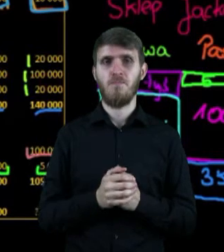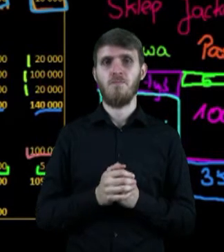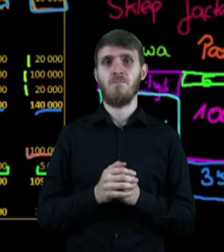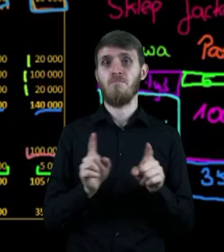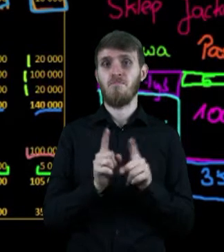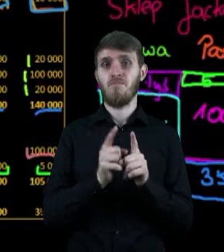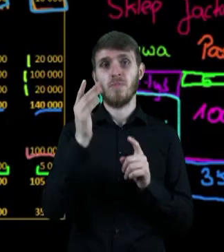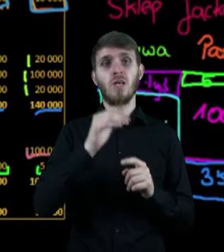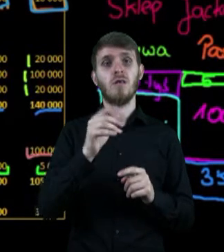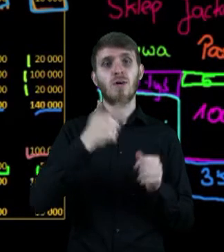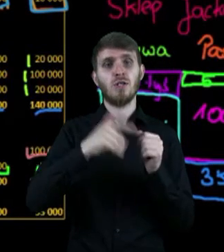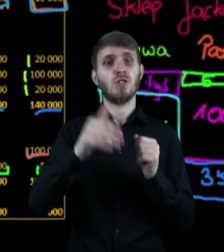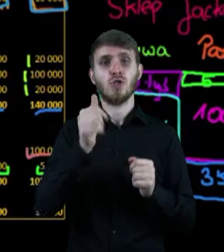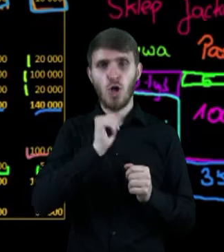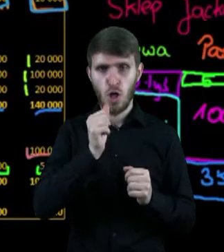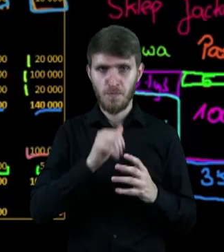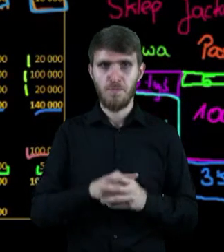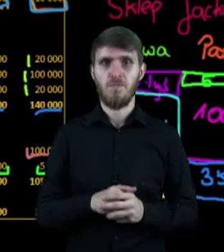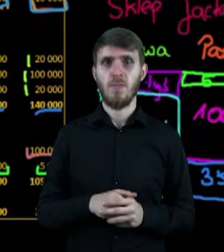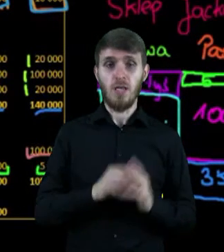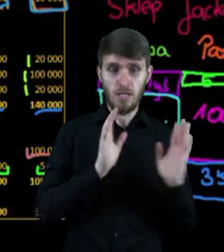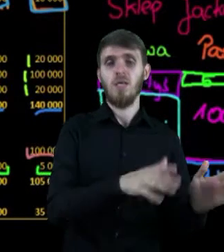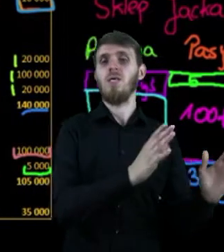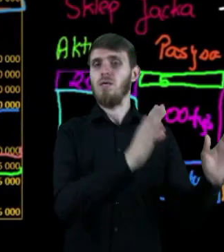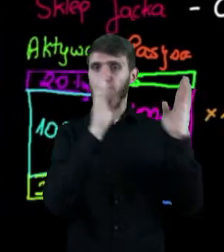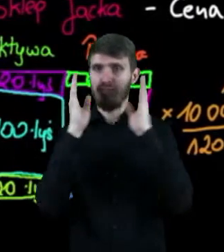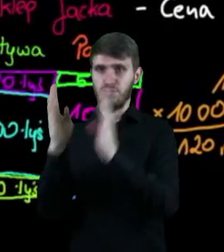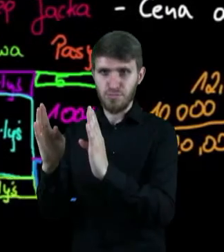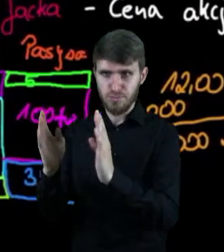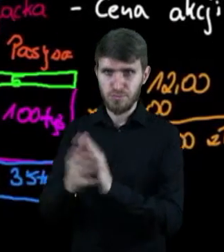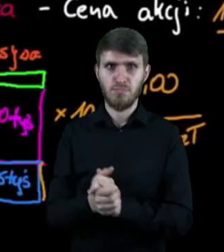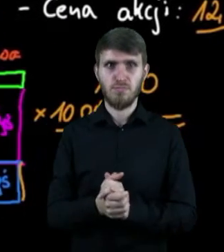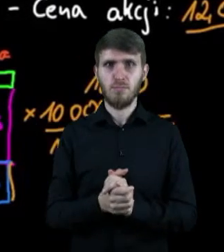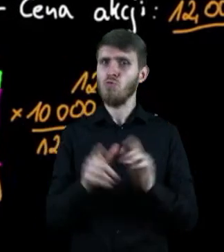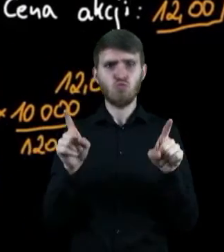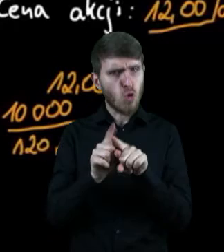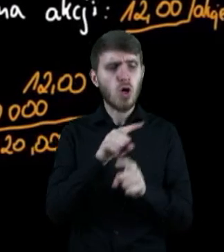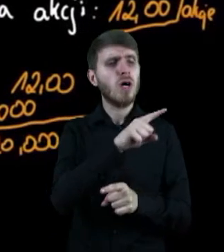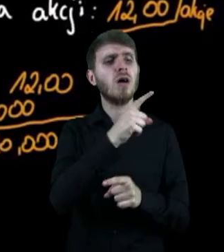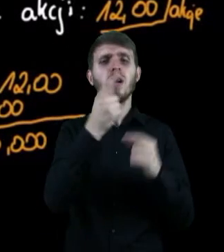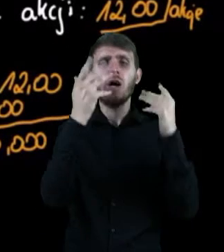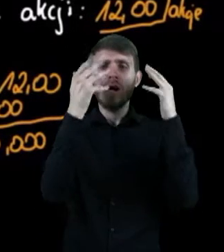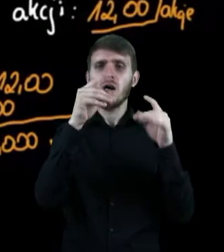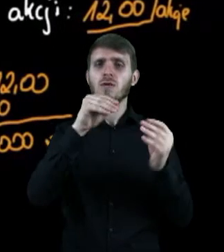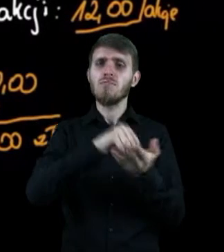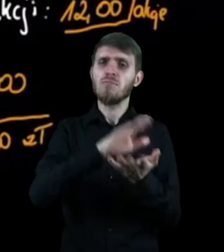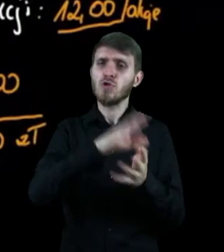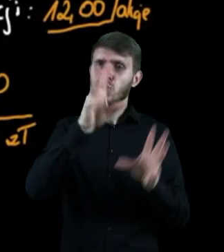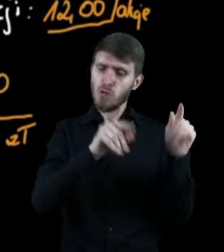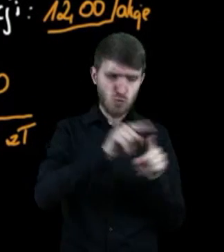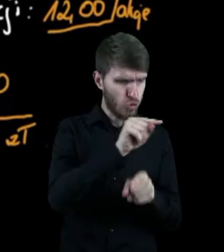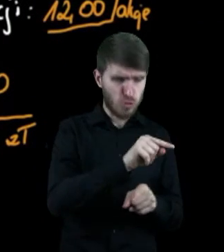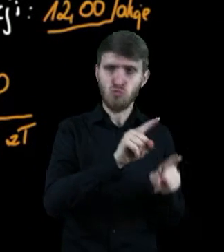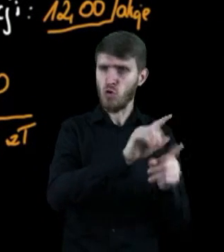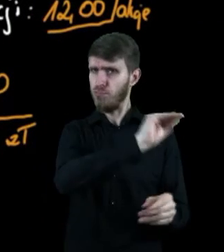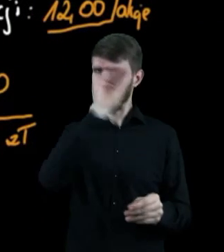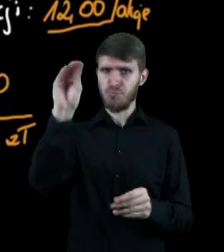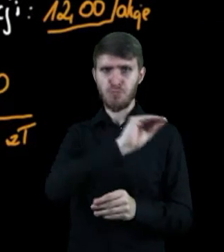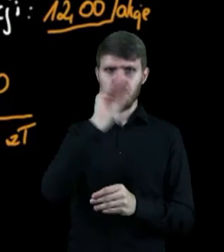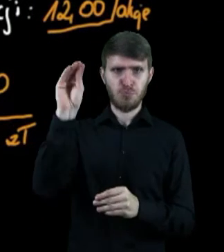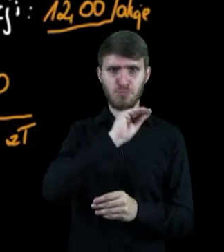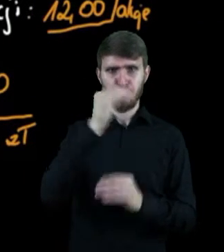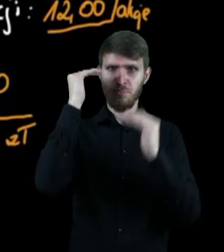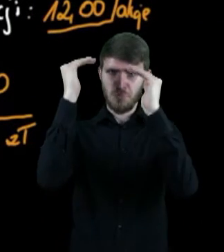tysięcy na niebiesko i wreszcie 20 tysięcy na zielono. Wracając do naszego drugiego schematu bilansu,